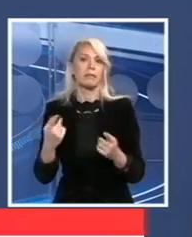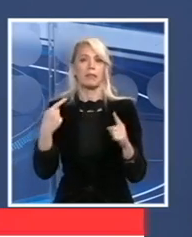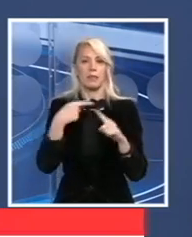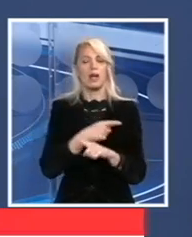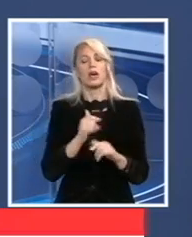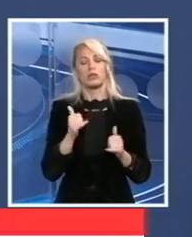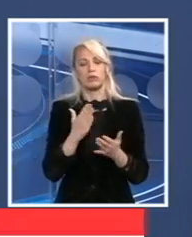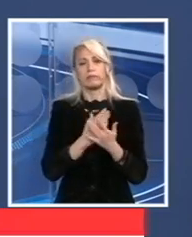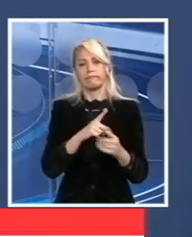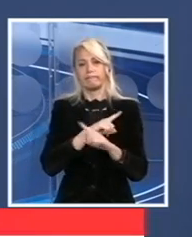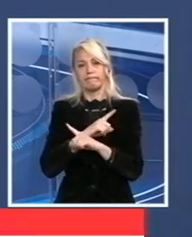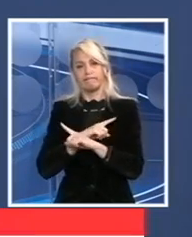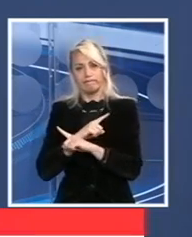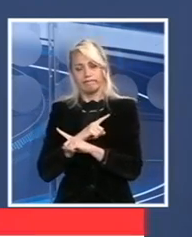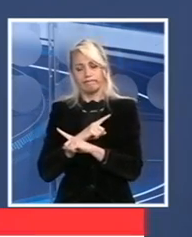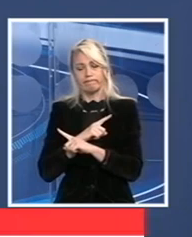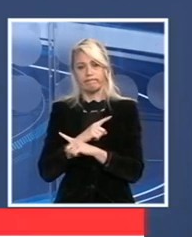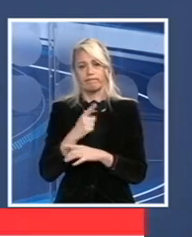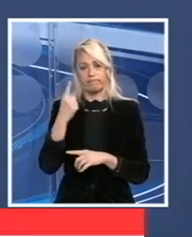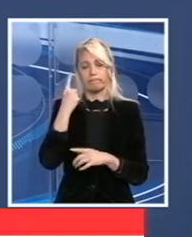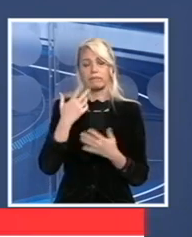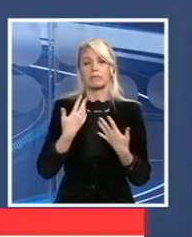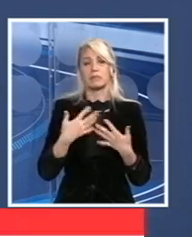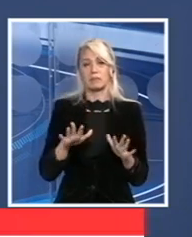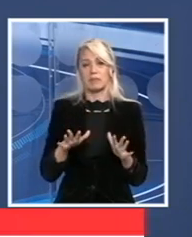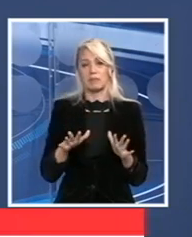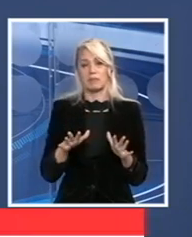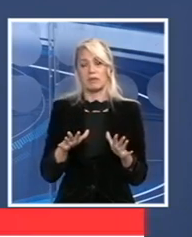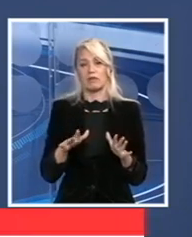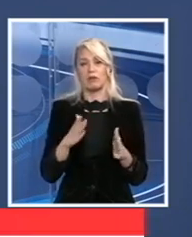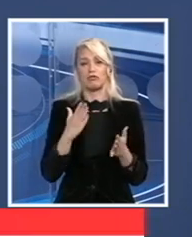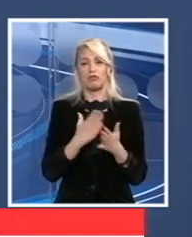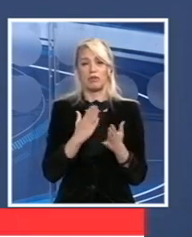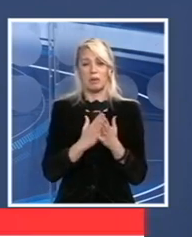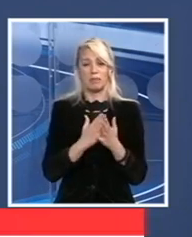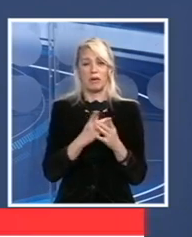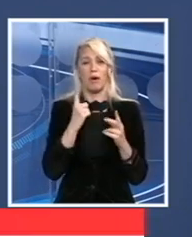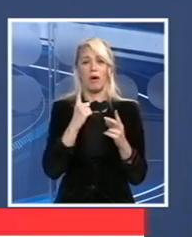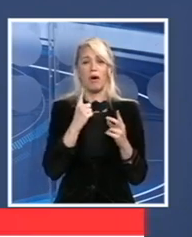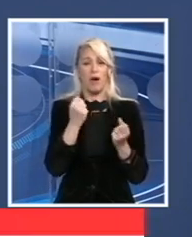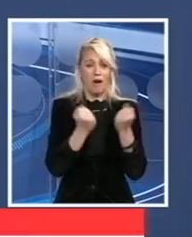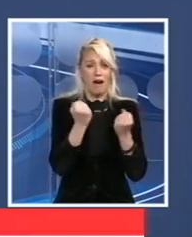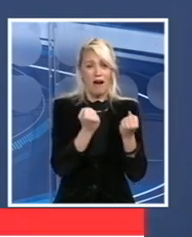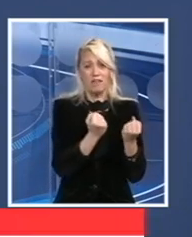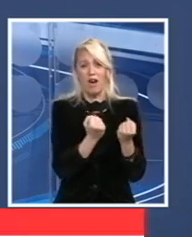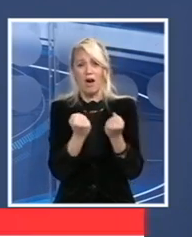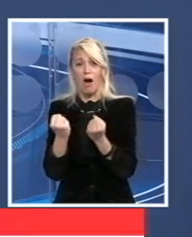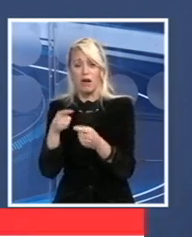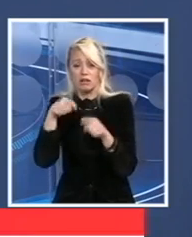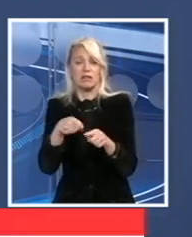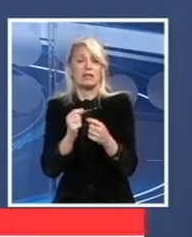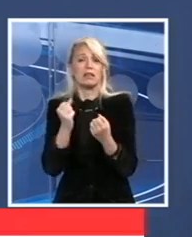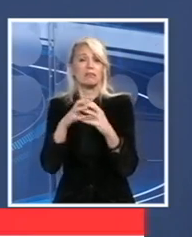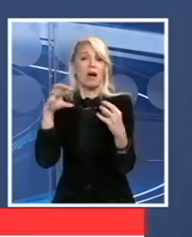su se i neki smrtni ishodi, znamo da se dešavali i u toku samog transporta, o tome ste i